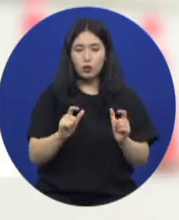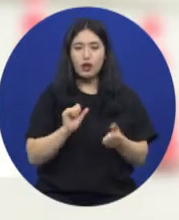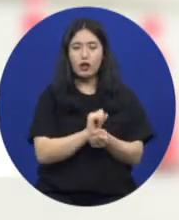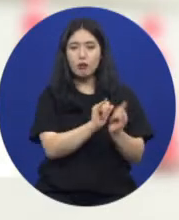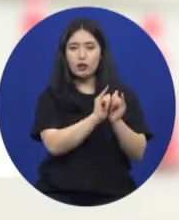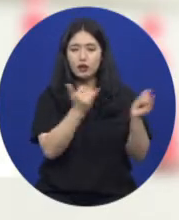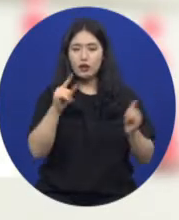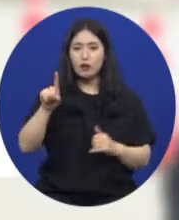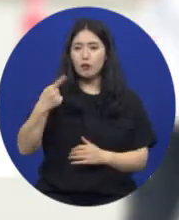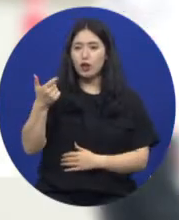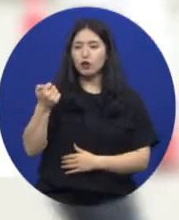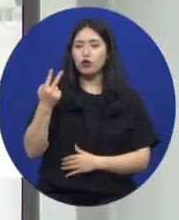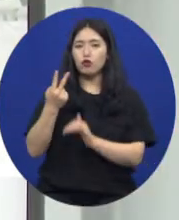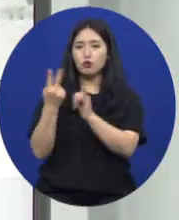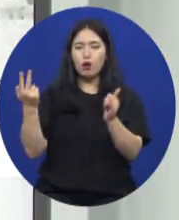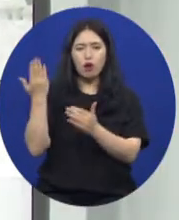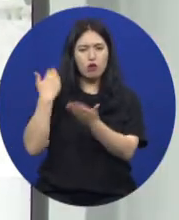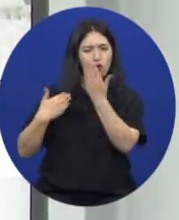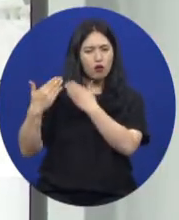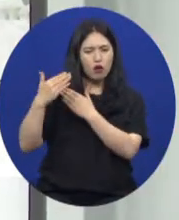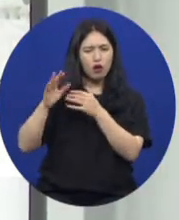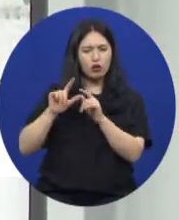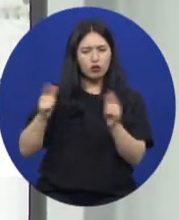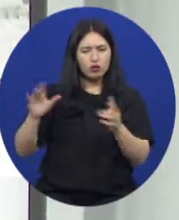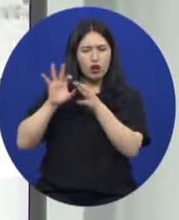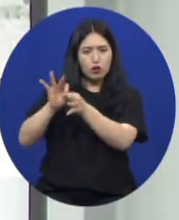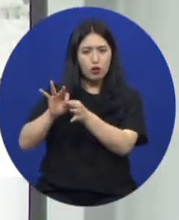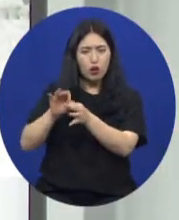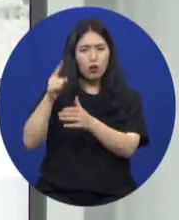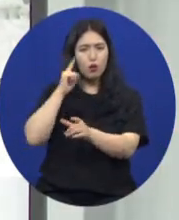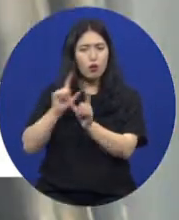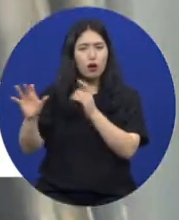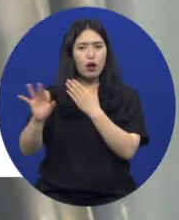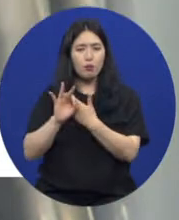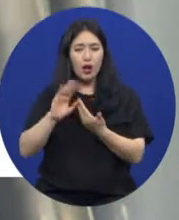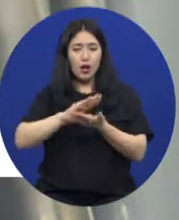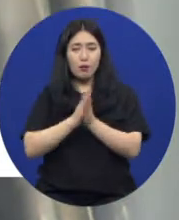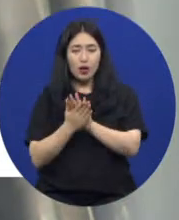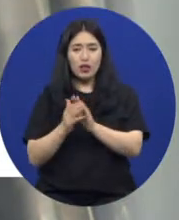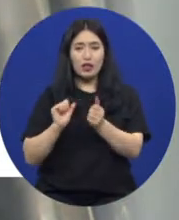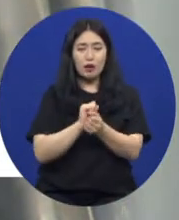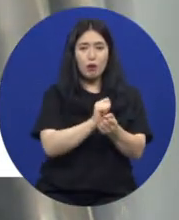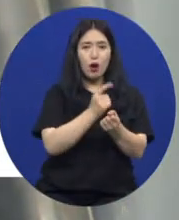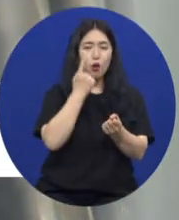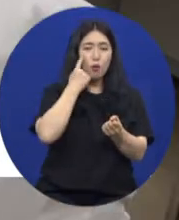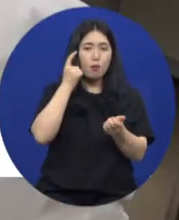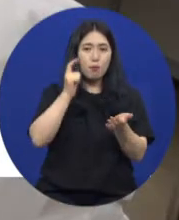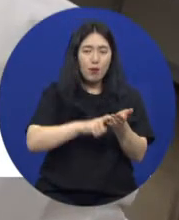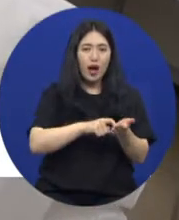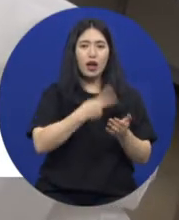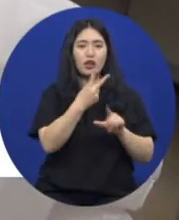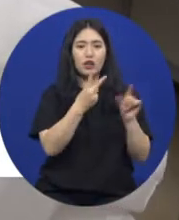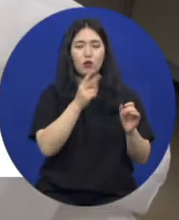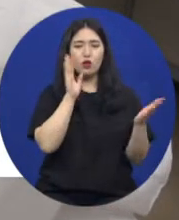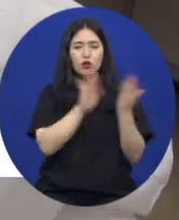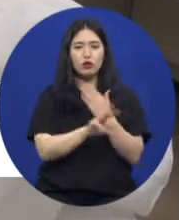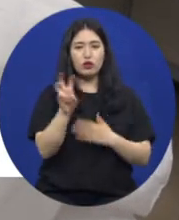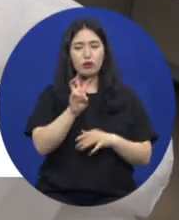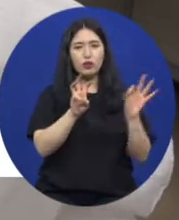감염자는 152명으로 역학적 연관성을 고려하면 변이 감염이 확인된 지난 2월 이후 확진자의